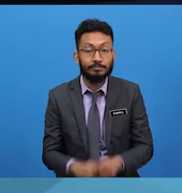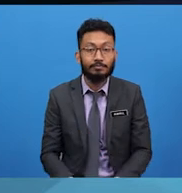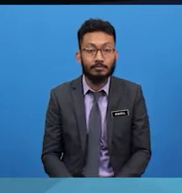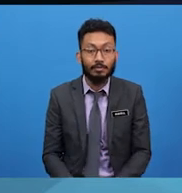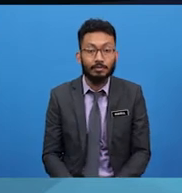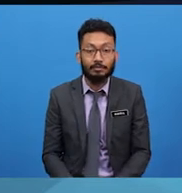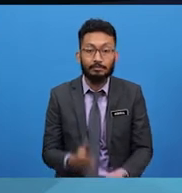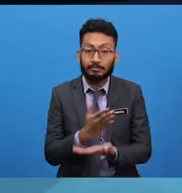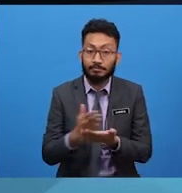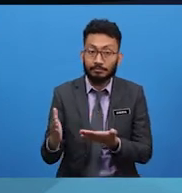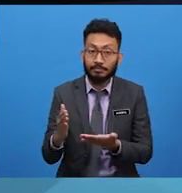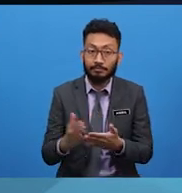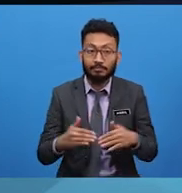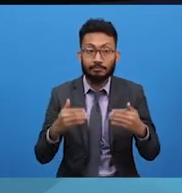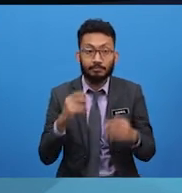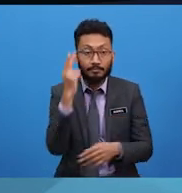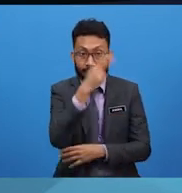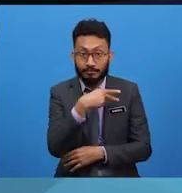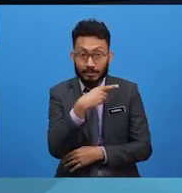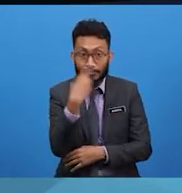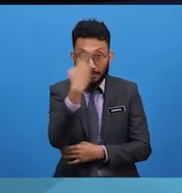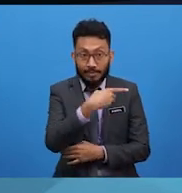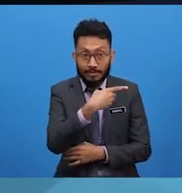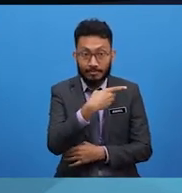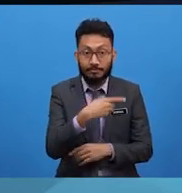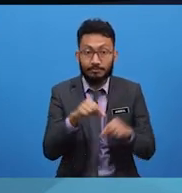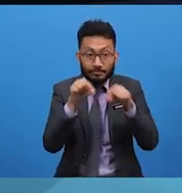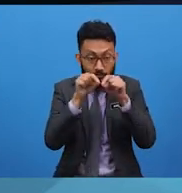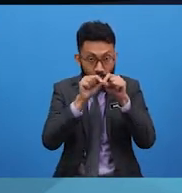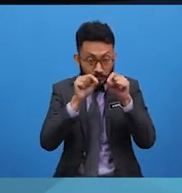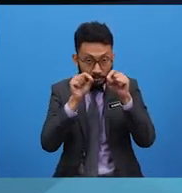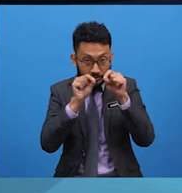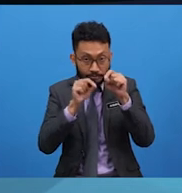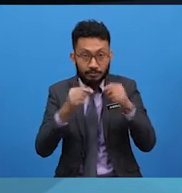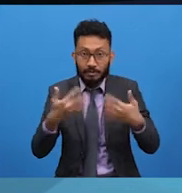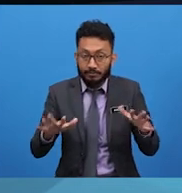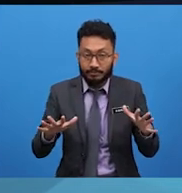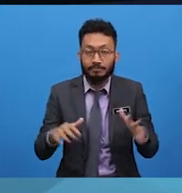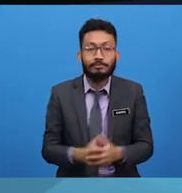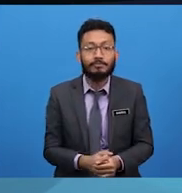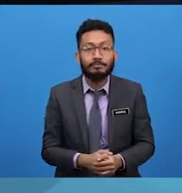belahan hadapan, kedut lepas, tali pengikat,